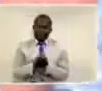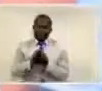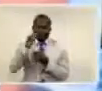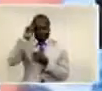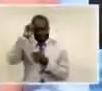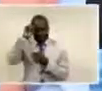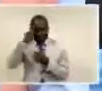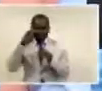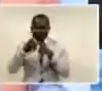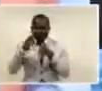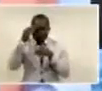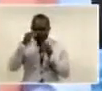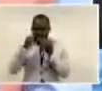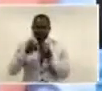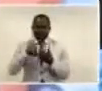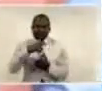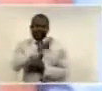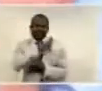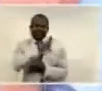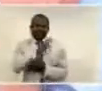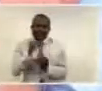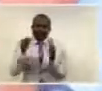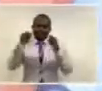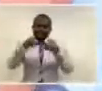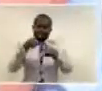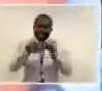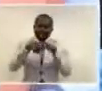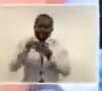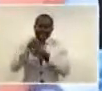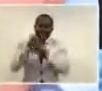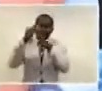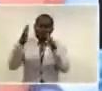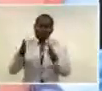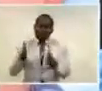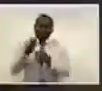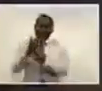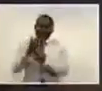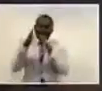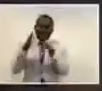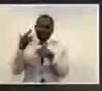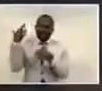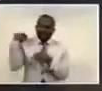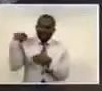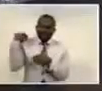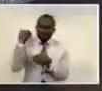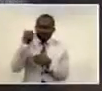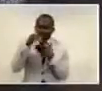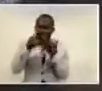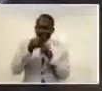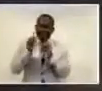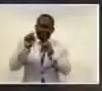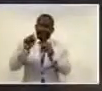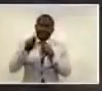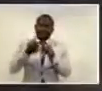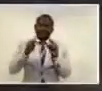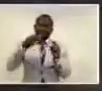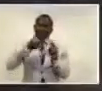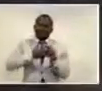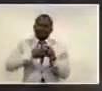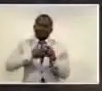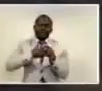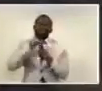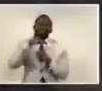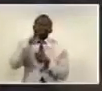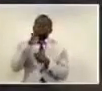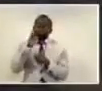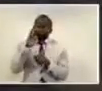nabitekerezagaho ariko kuba nagize amahirwe mukaza ariko hari ministre ba ministre babishinzwe iyo ari bo waganaga naho gutegereza